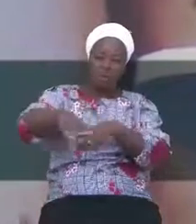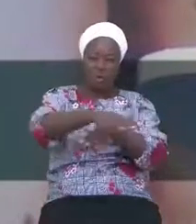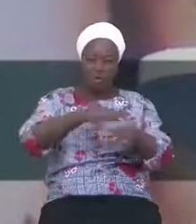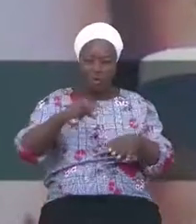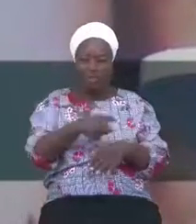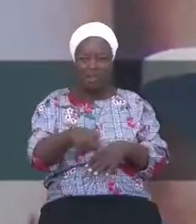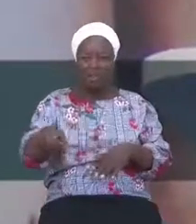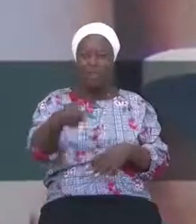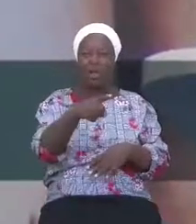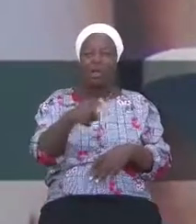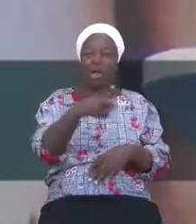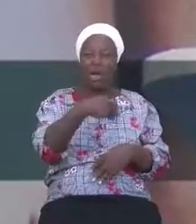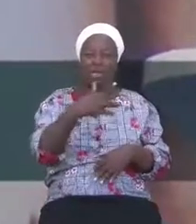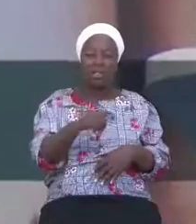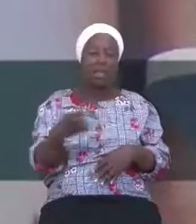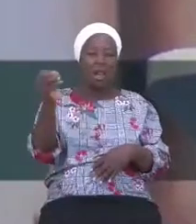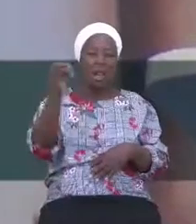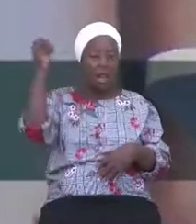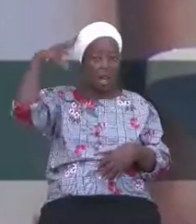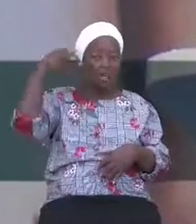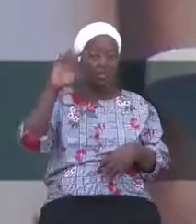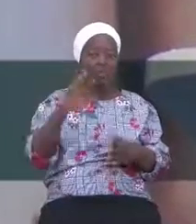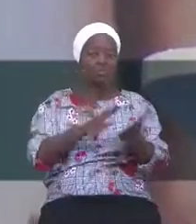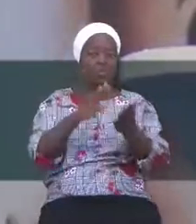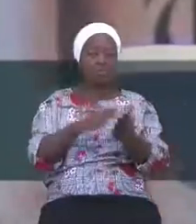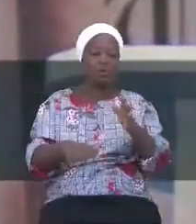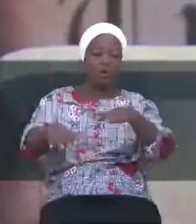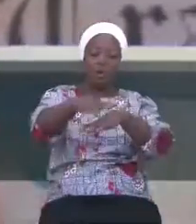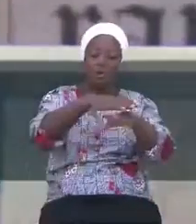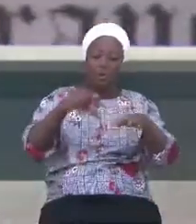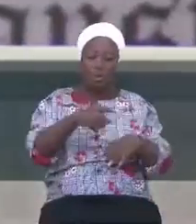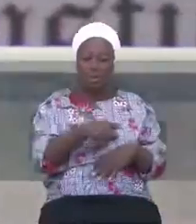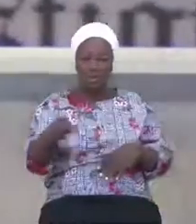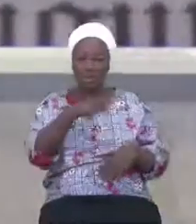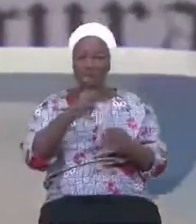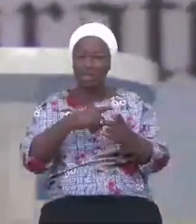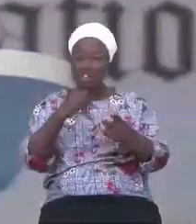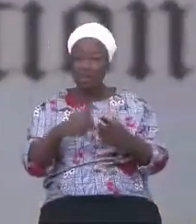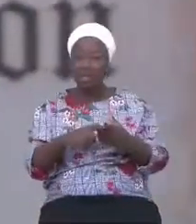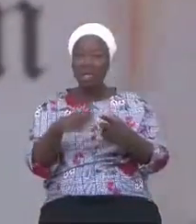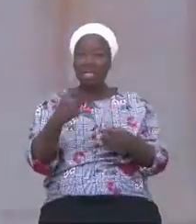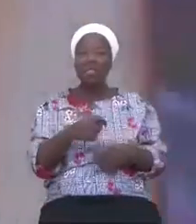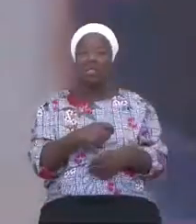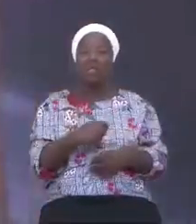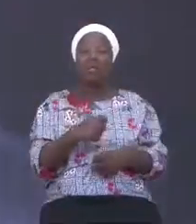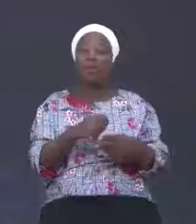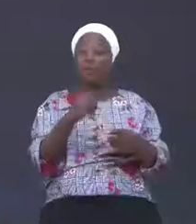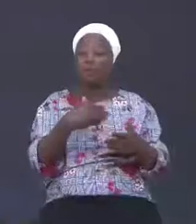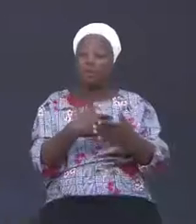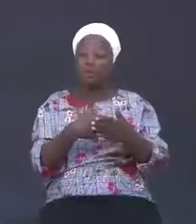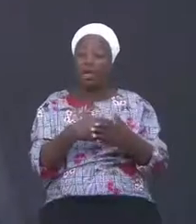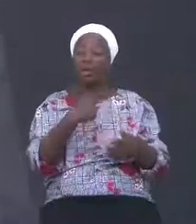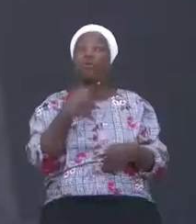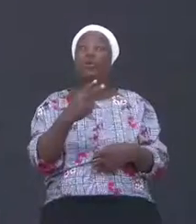couvrit et la lumière de gloire les couvrit et la voix, le